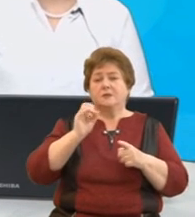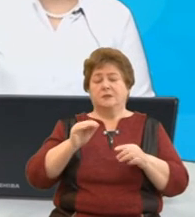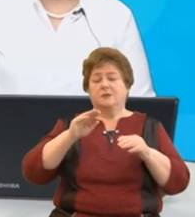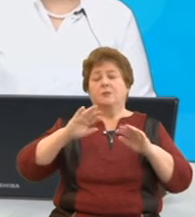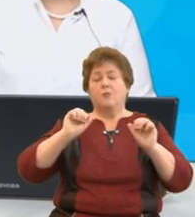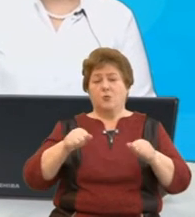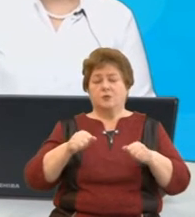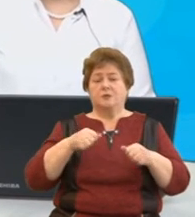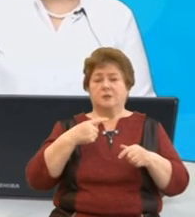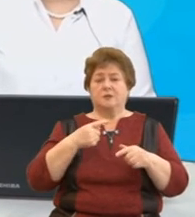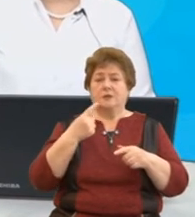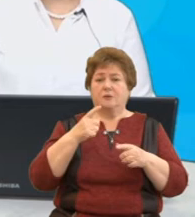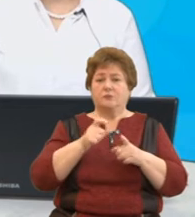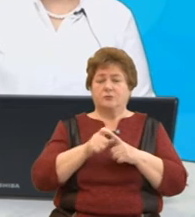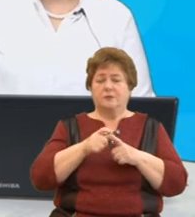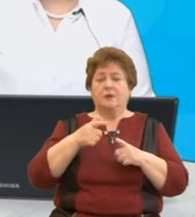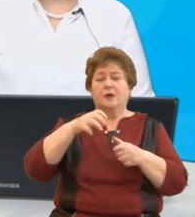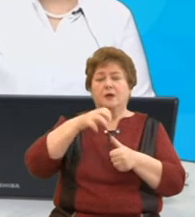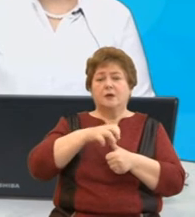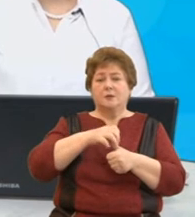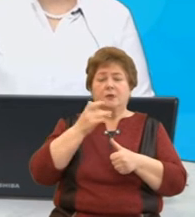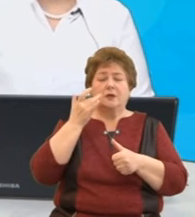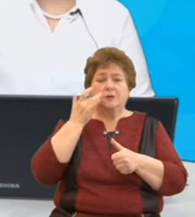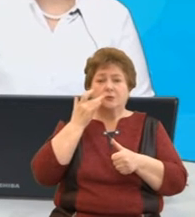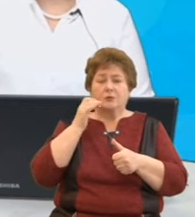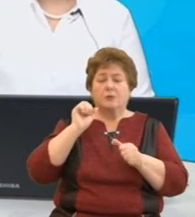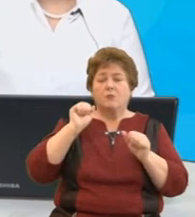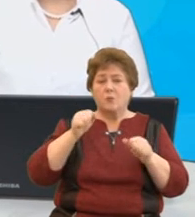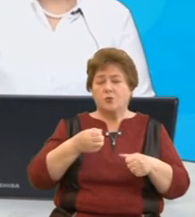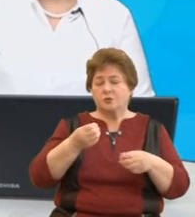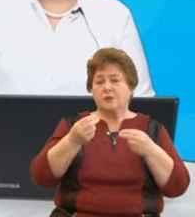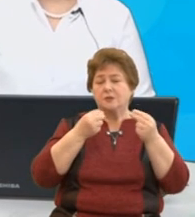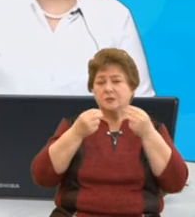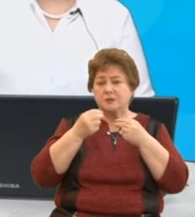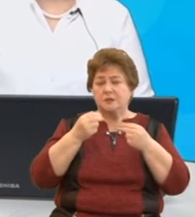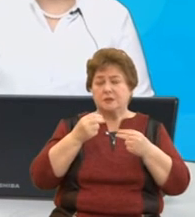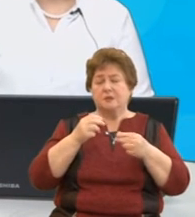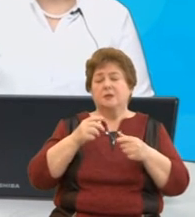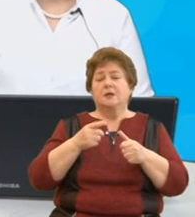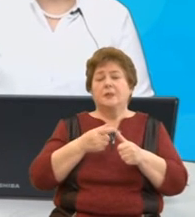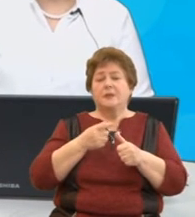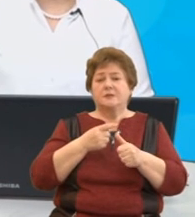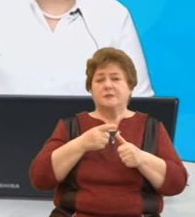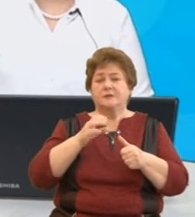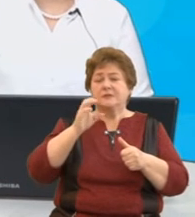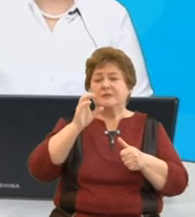второе грибы которые можно съесть называются